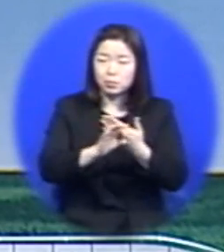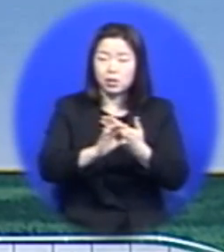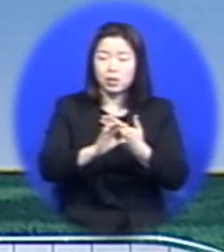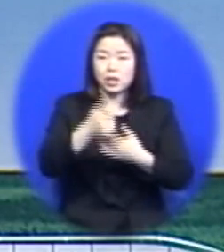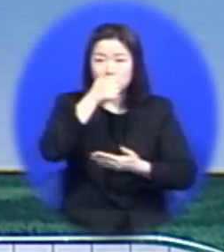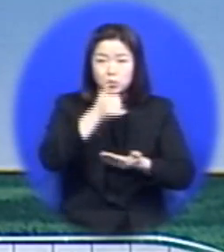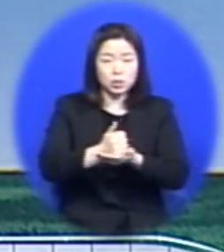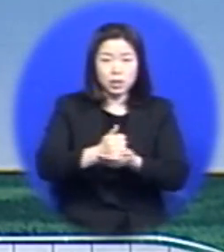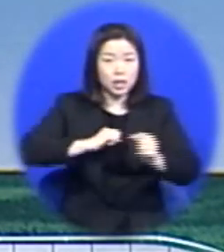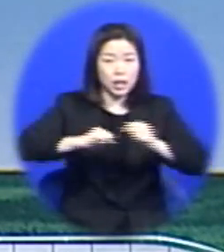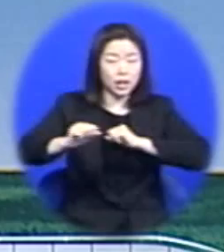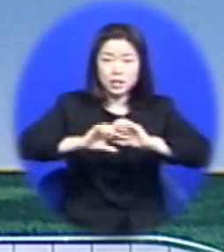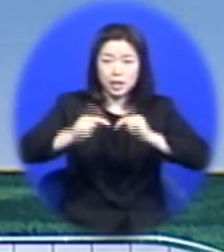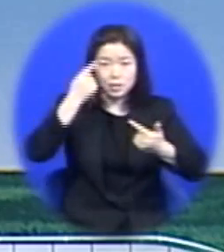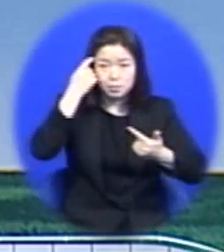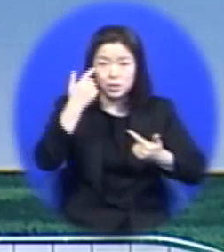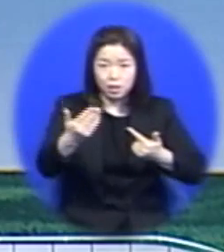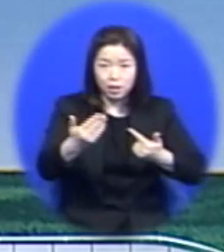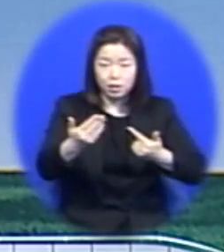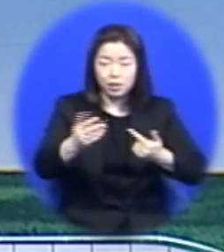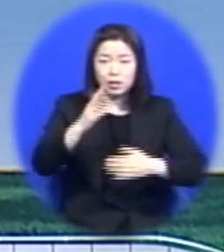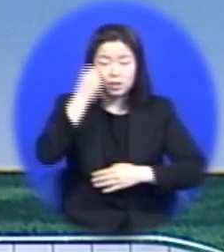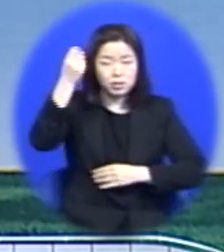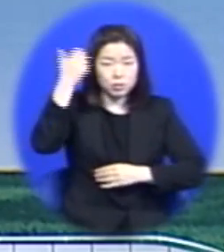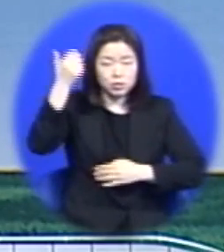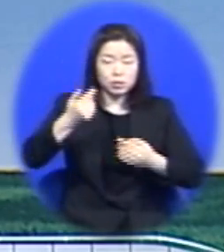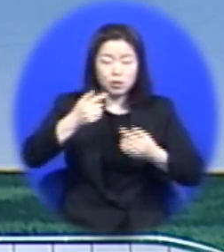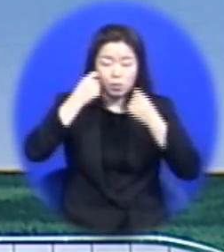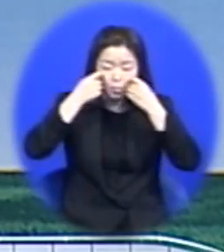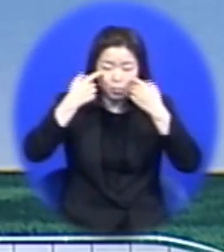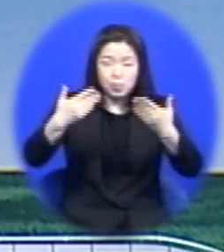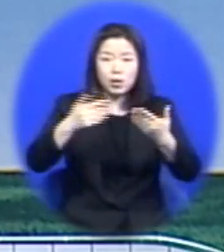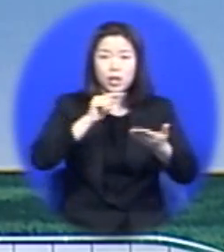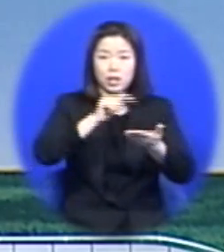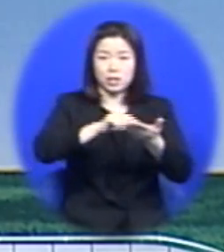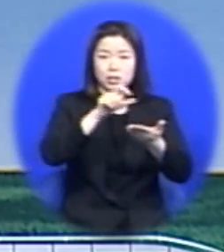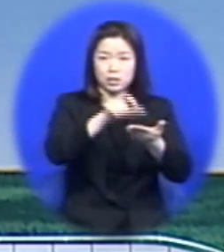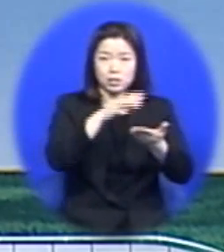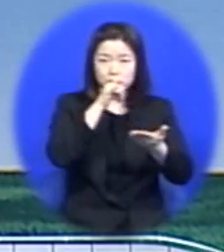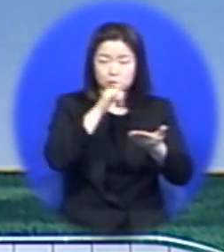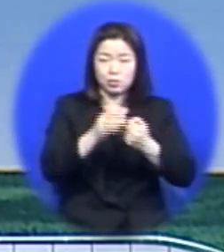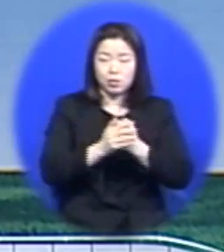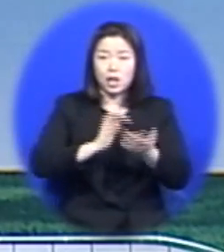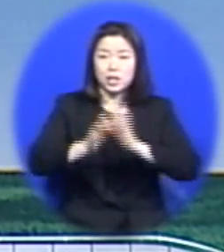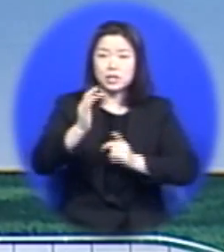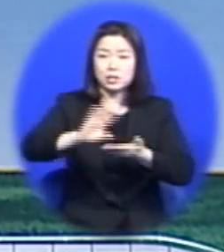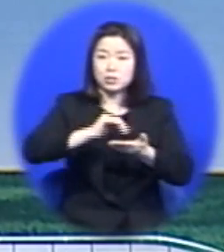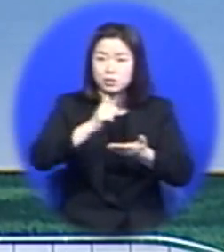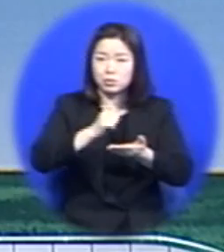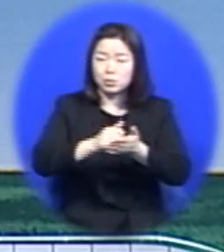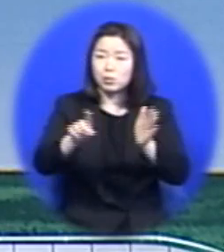아십니까? 성경에 분명히 그렇게 말씀했습니다. 예수를 믿으면 죄를 안 짓게